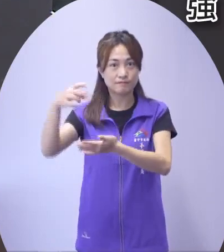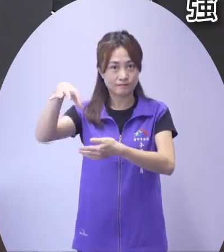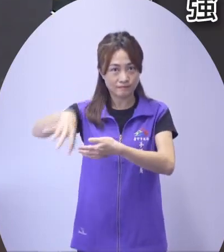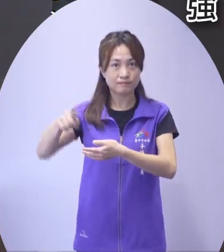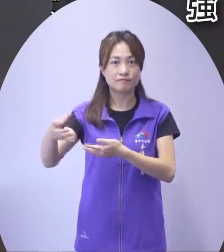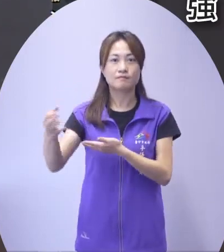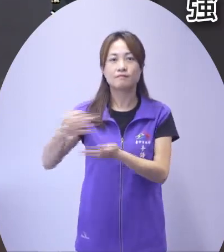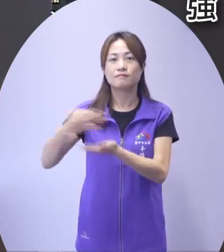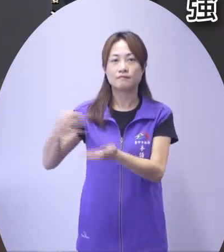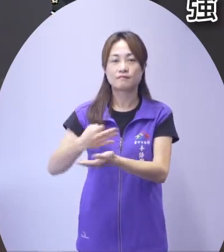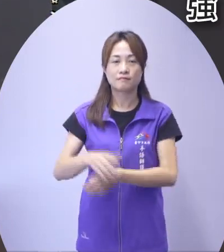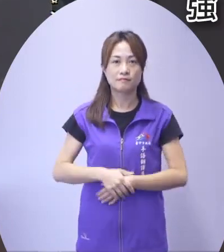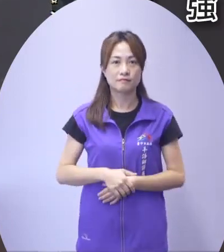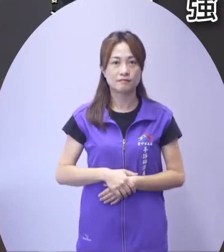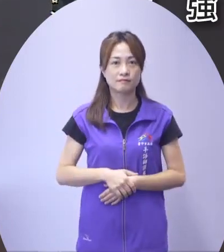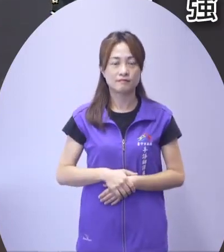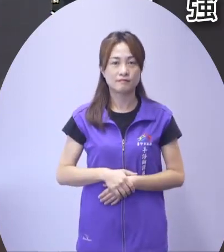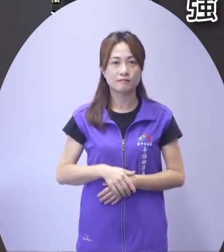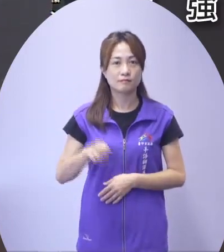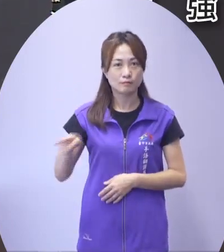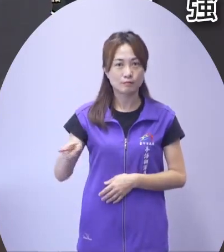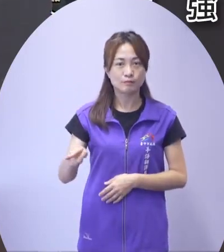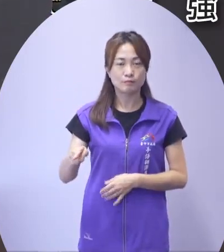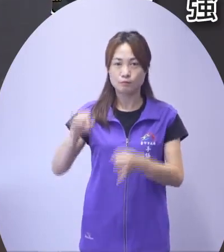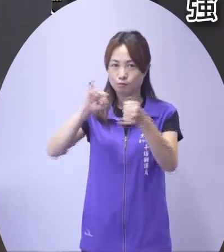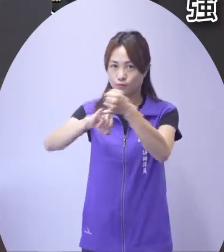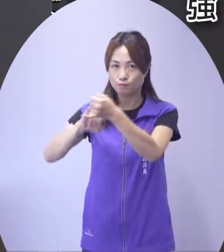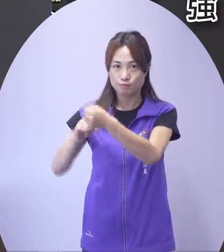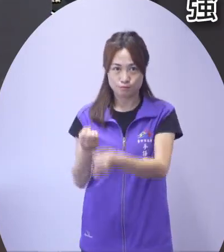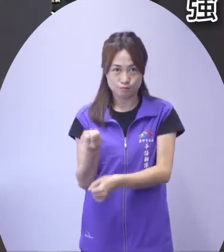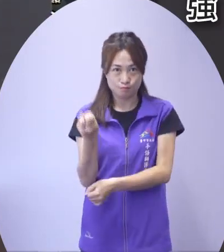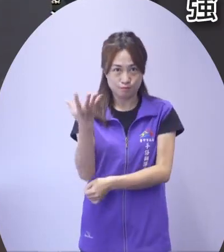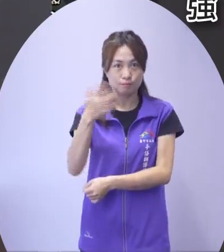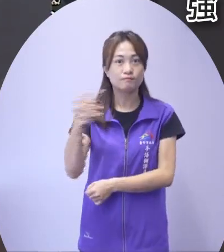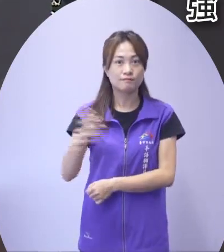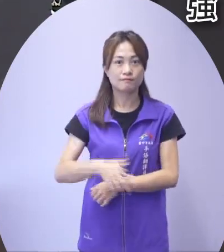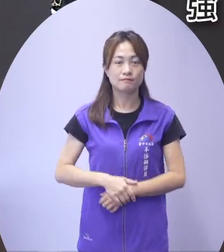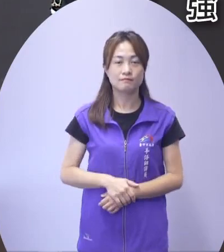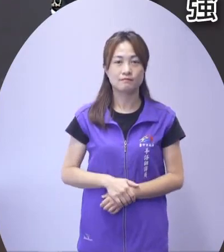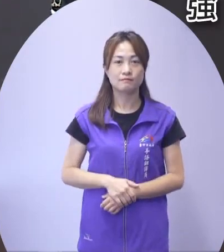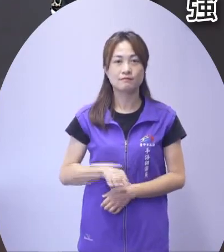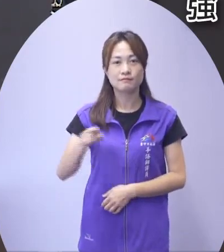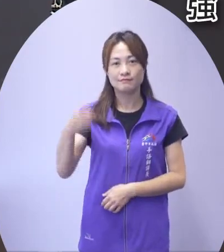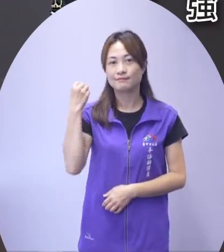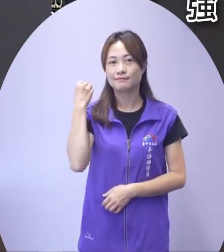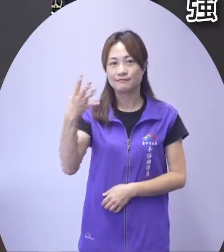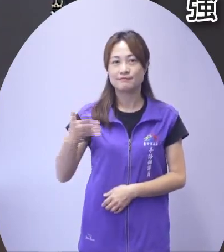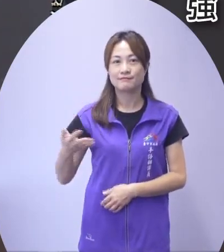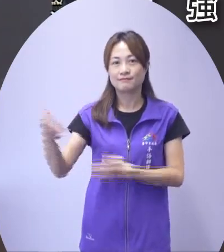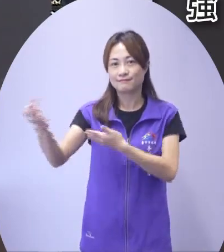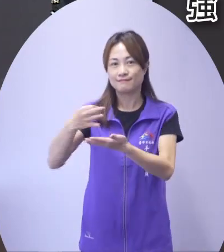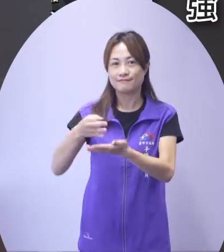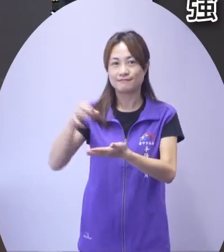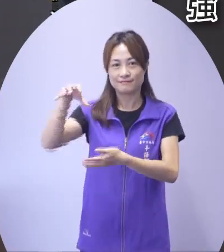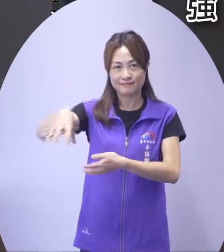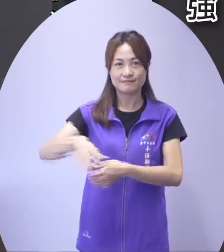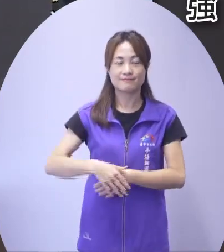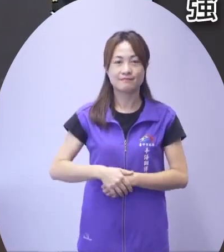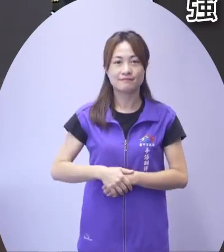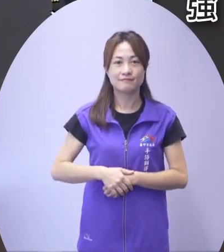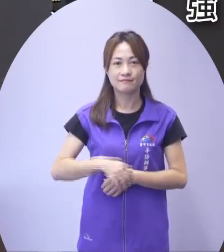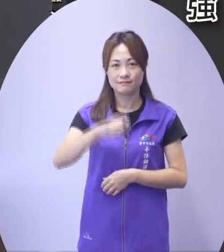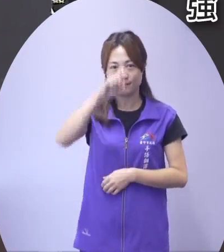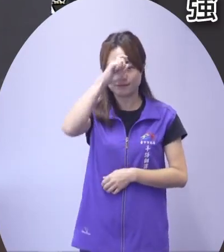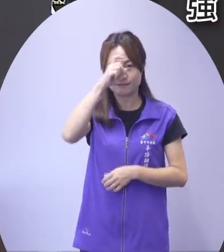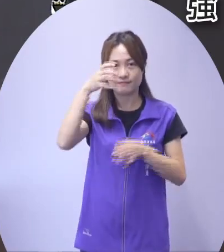也市场也非常的反应非常好。那我想这个是拓展一个新的通路，把建立一个新的品牌叫台